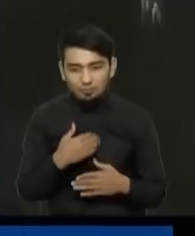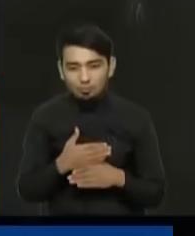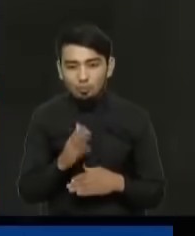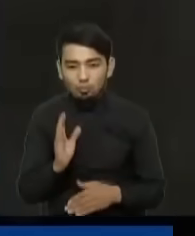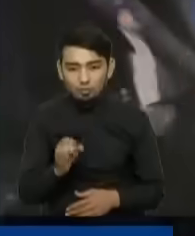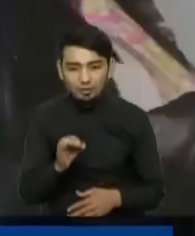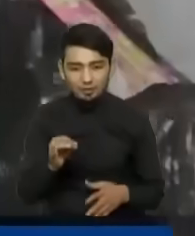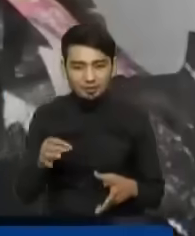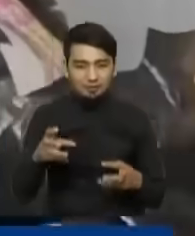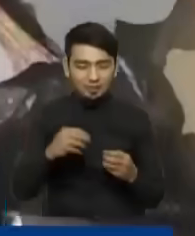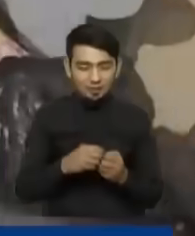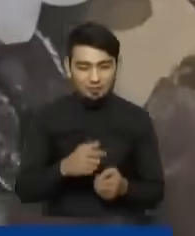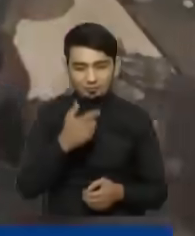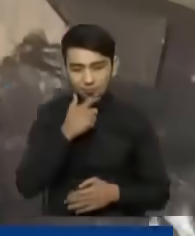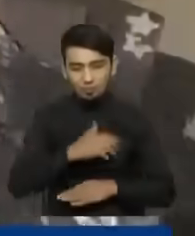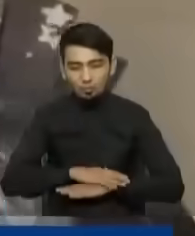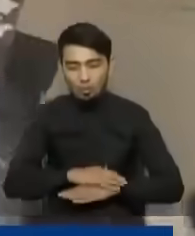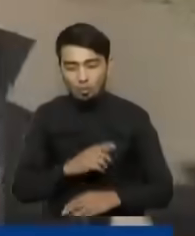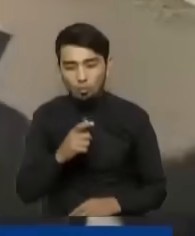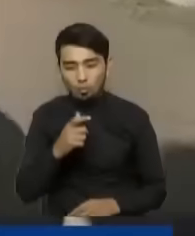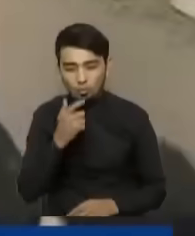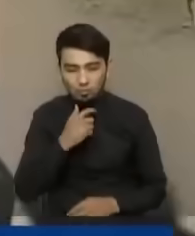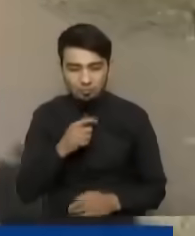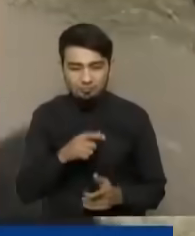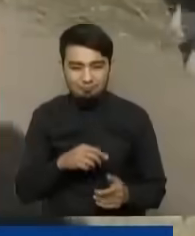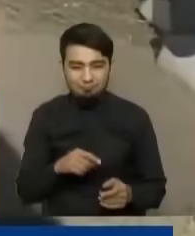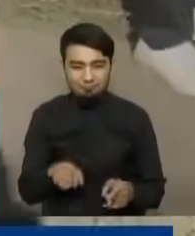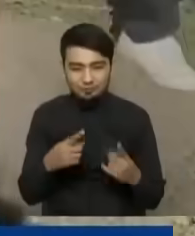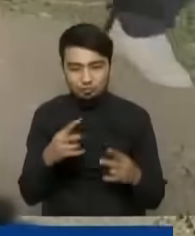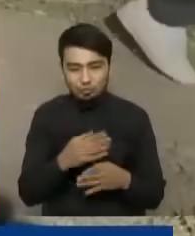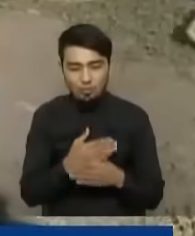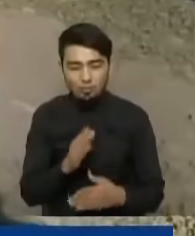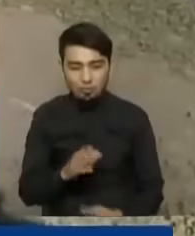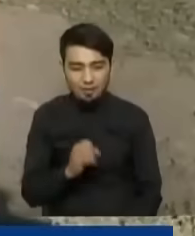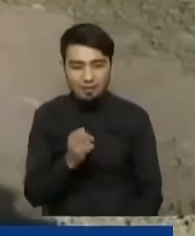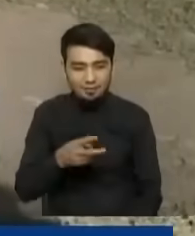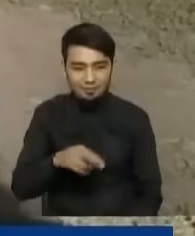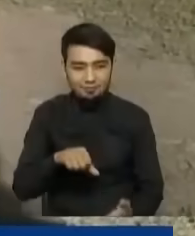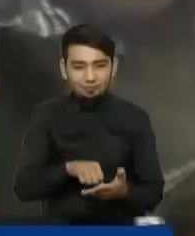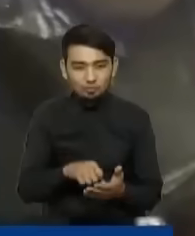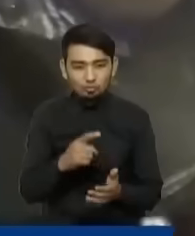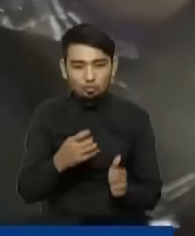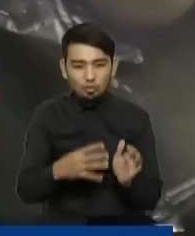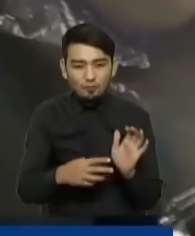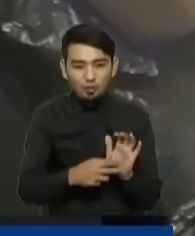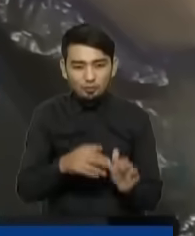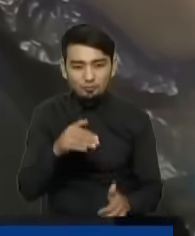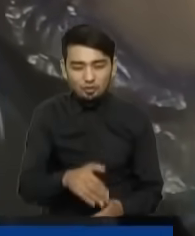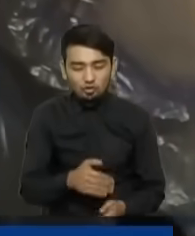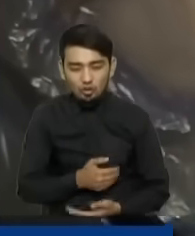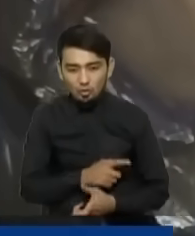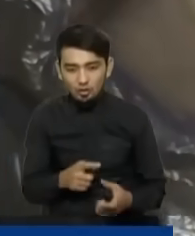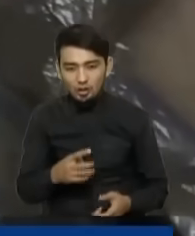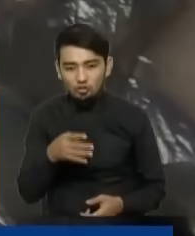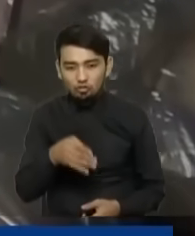қоғамда экологиялық мәдениетті қалыптастыруға зор көмек беретінін айтады. Жалпы акцияға аймақта 148 мыңнан астам тұрғын мен 4